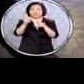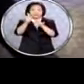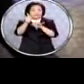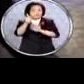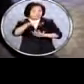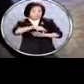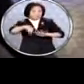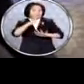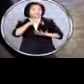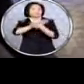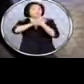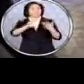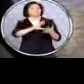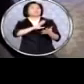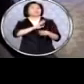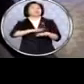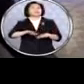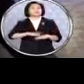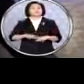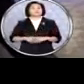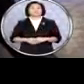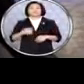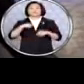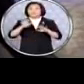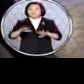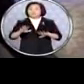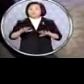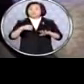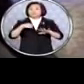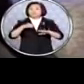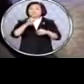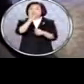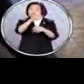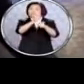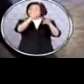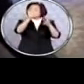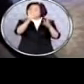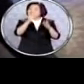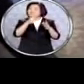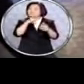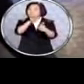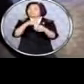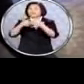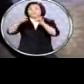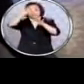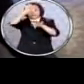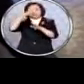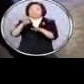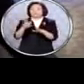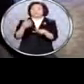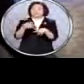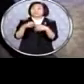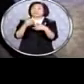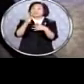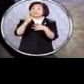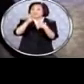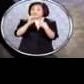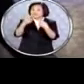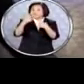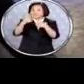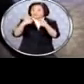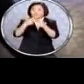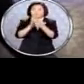是一个清廉的团队。所以我要告诉马总统的是，民进党在2008年以后，